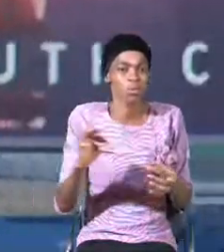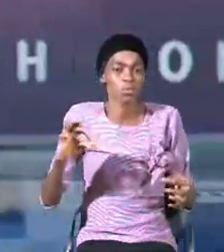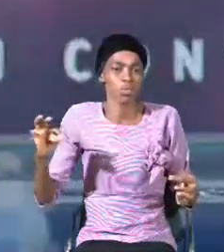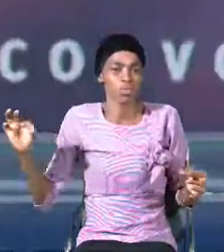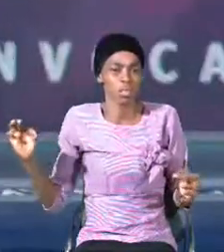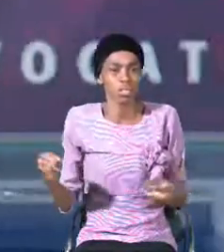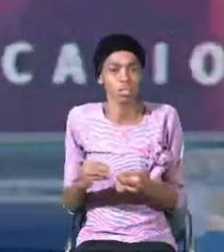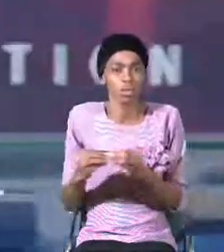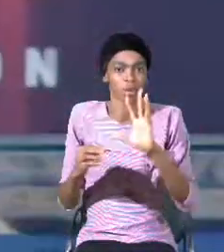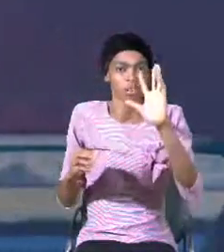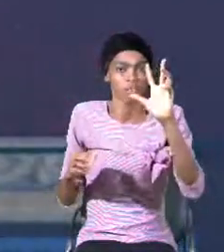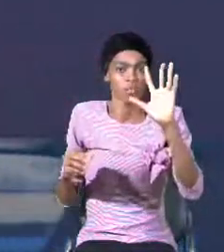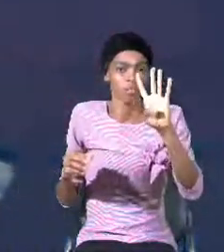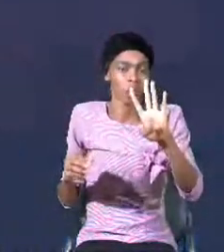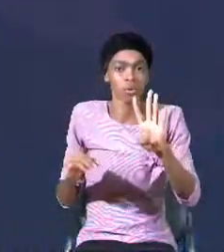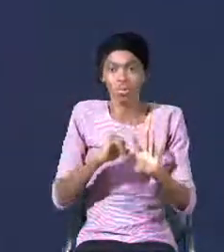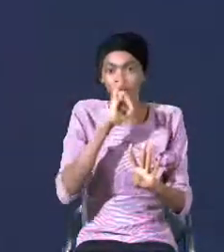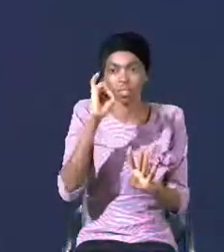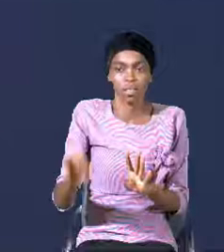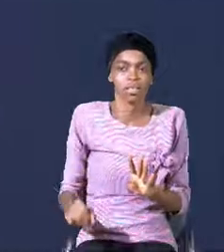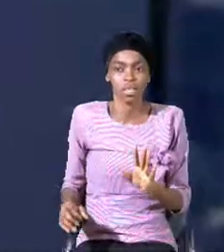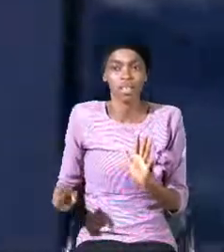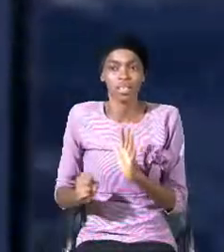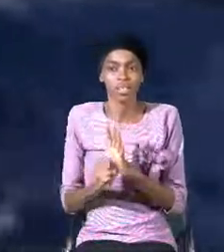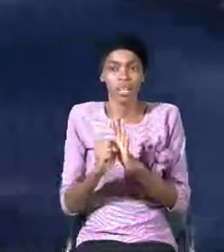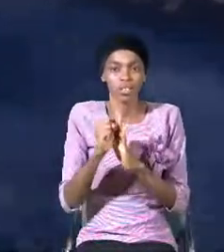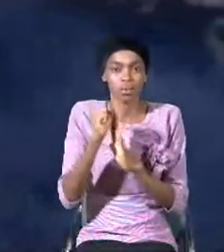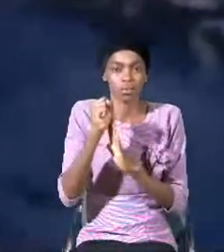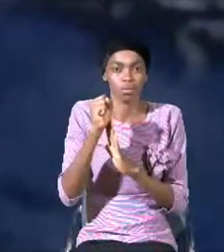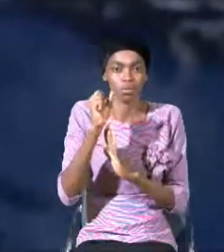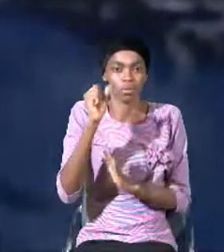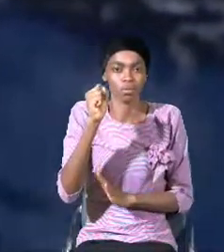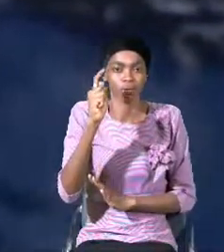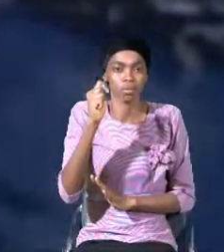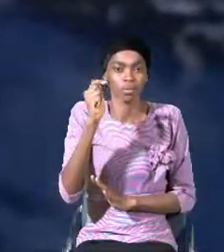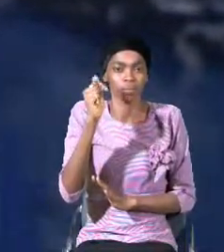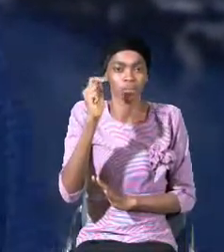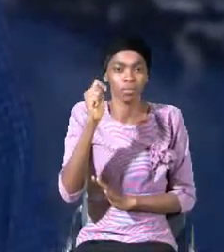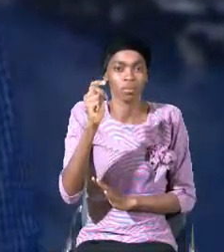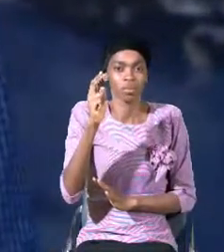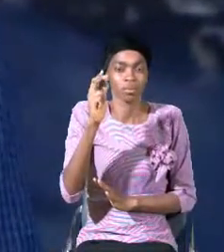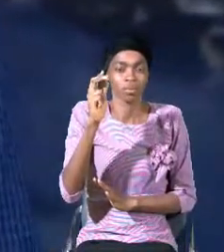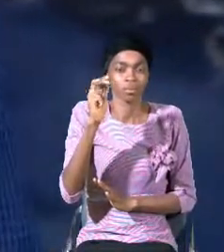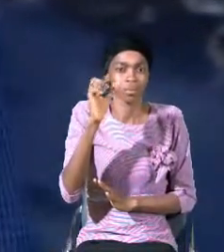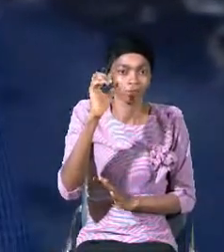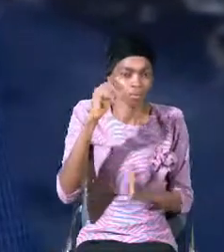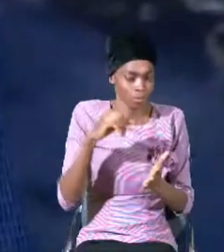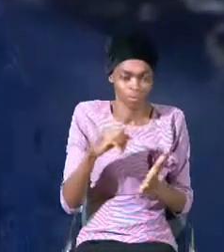Quatrièmement, c'est le statut sans un sauveur. Dans la communauté, ils essaient